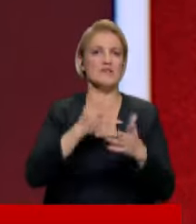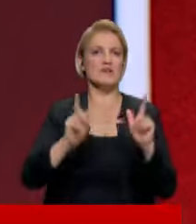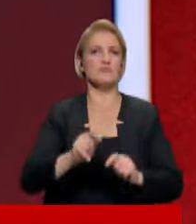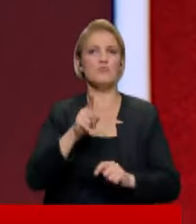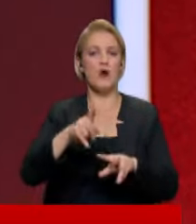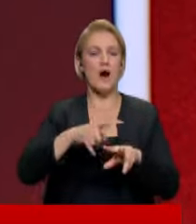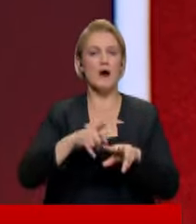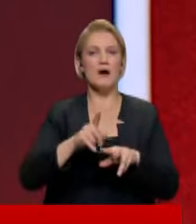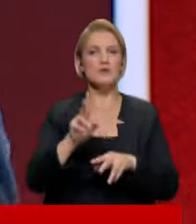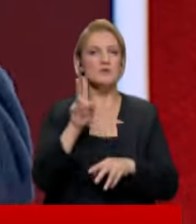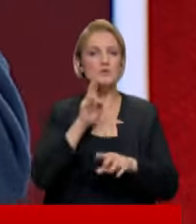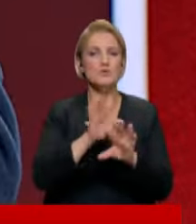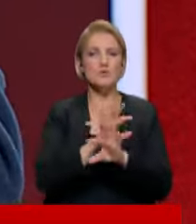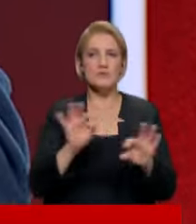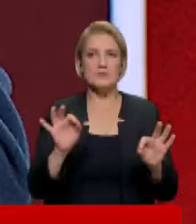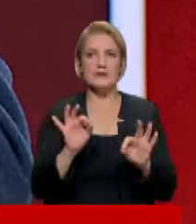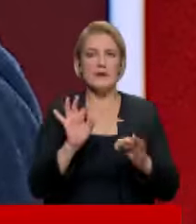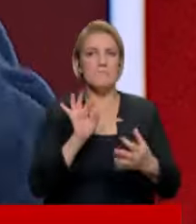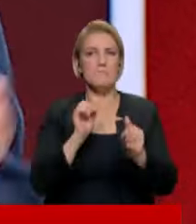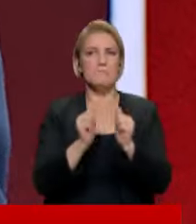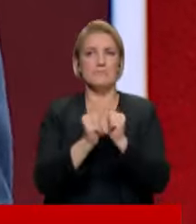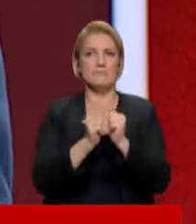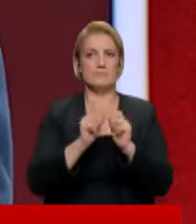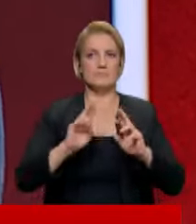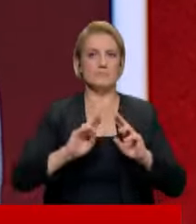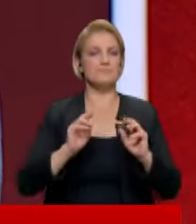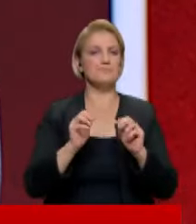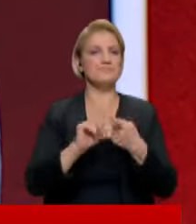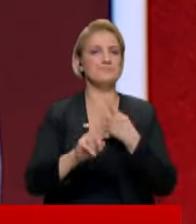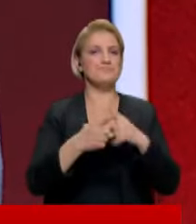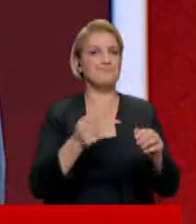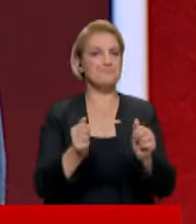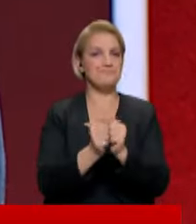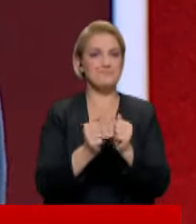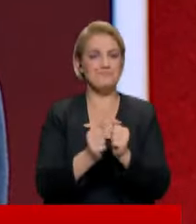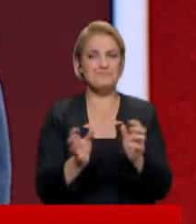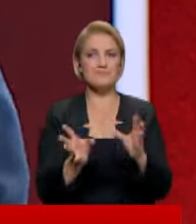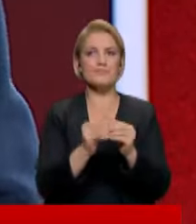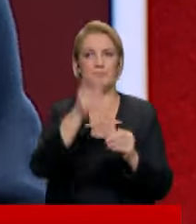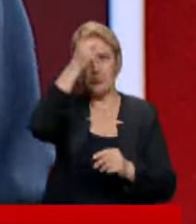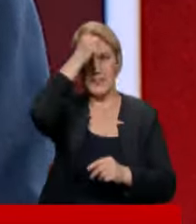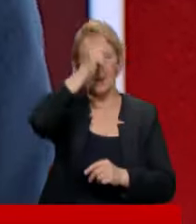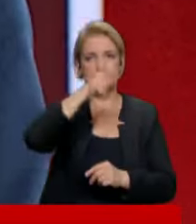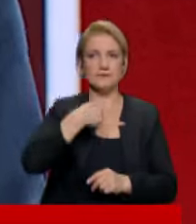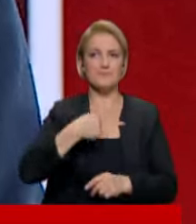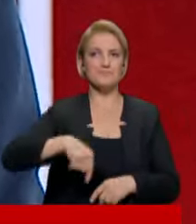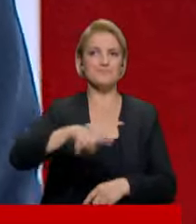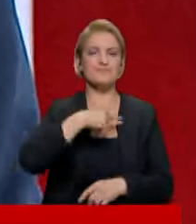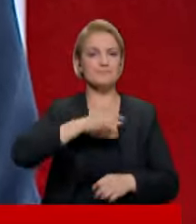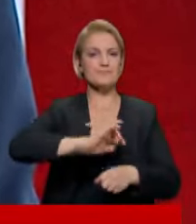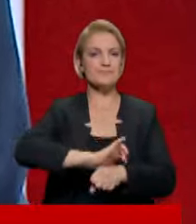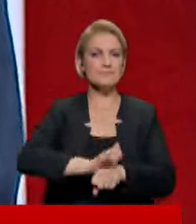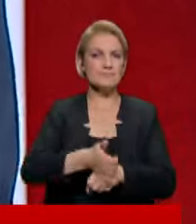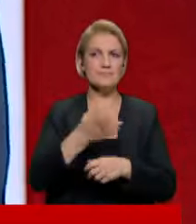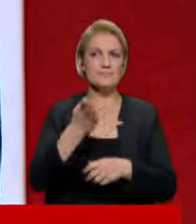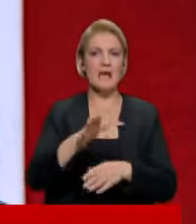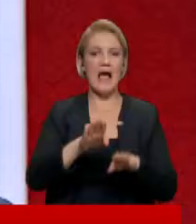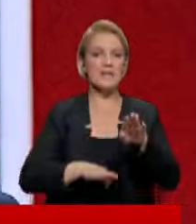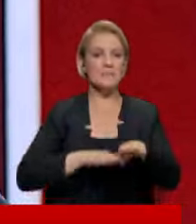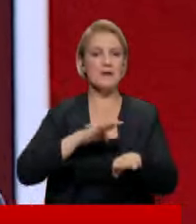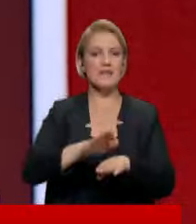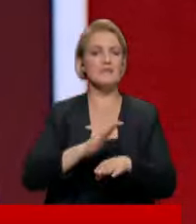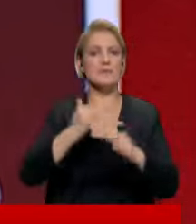amasız uygulama ile birlikte bütün bu politikaları bir araya getirirsek biz Türkiye'de Eee şiddetin adım